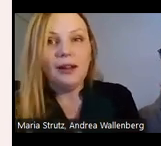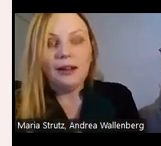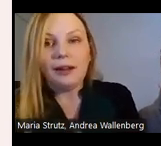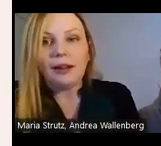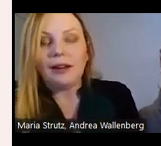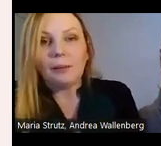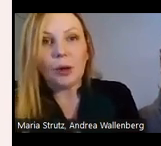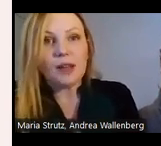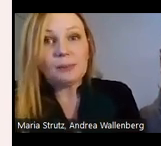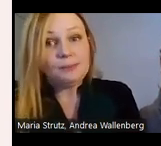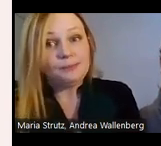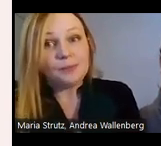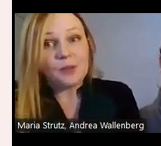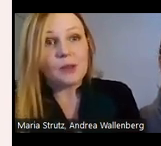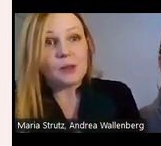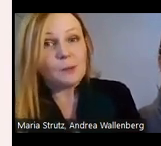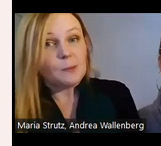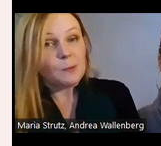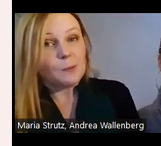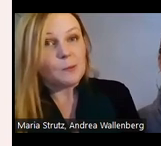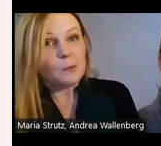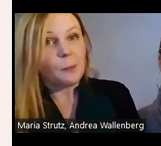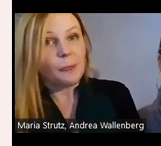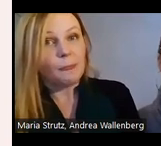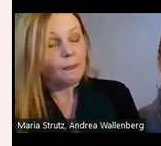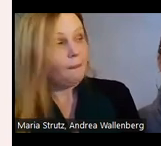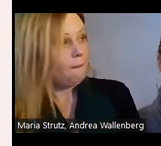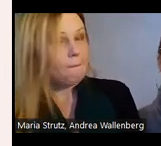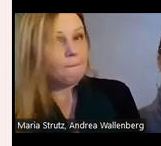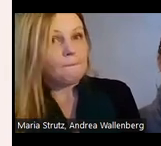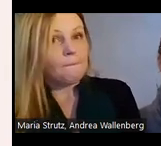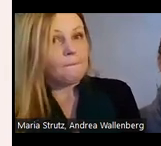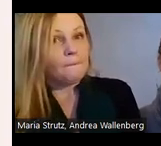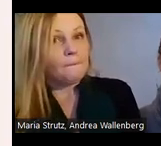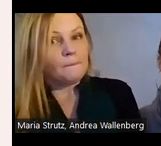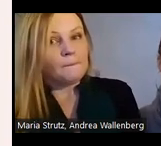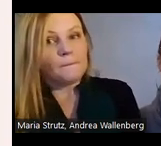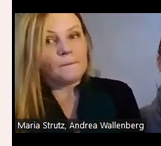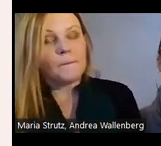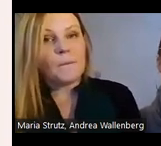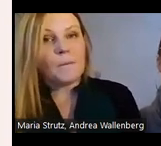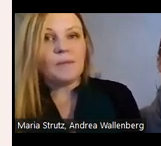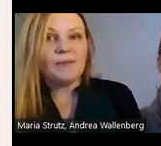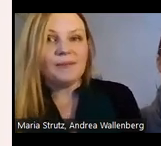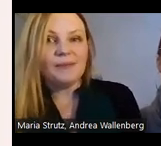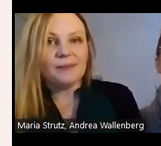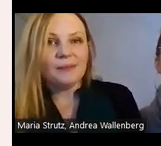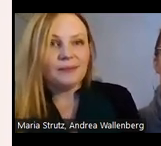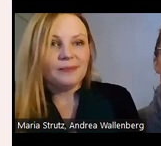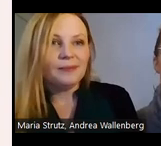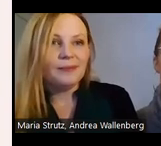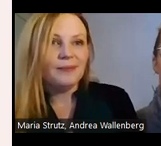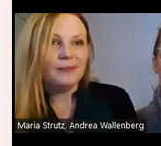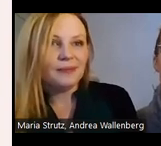kommunicera. Byggas. Och en vidare utveckling av det här joint attention som man pratar om och gemensam uppmärksamhet är